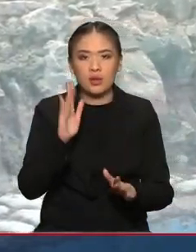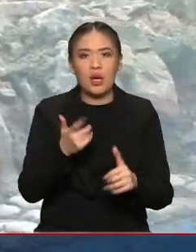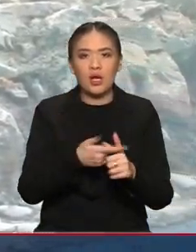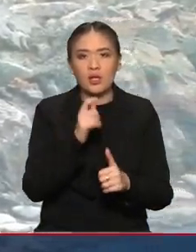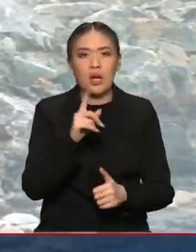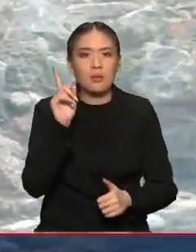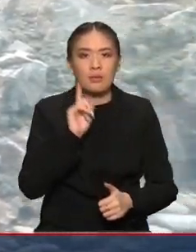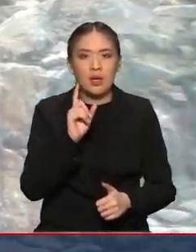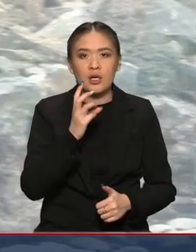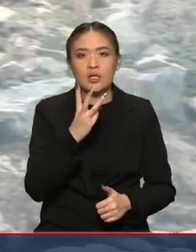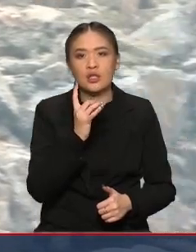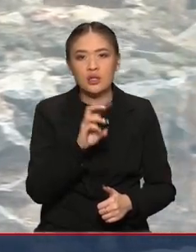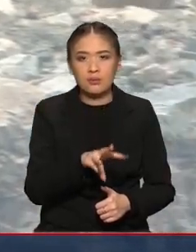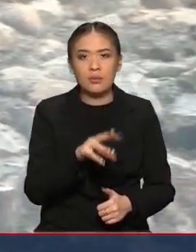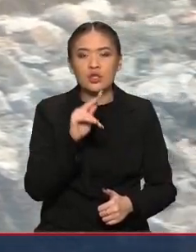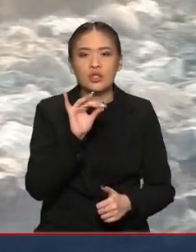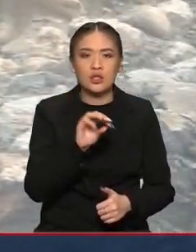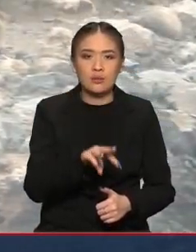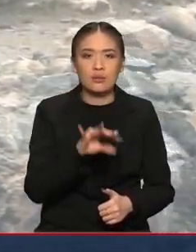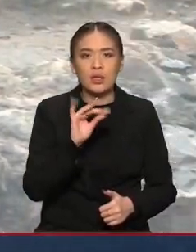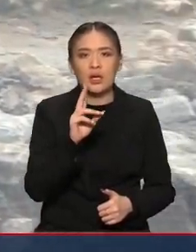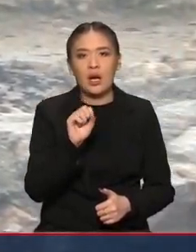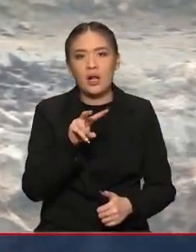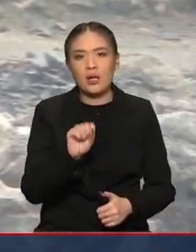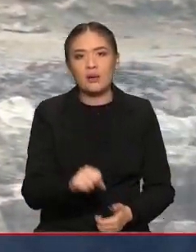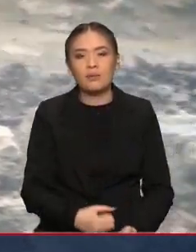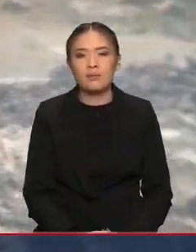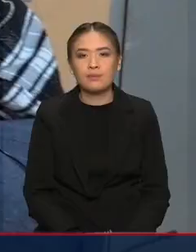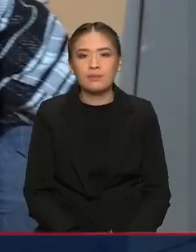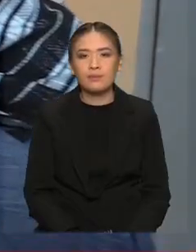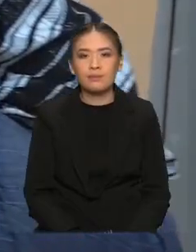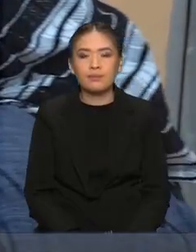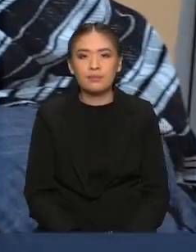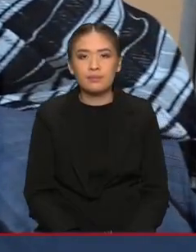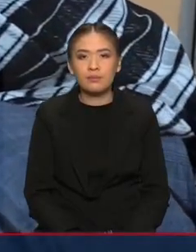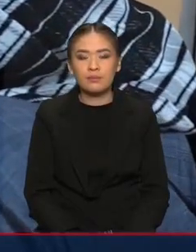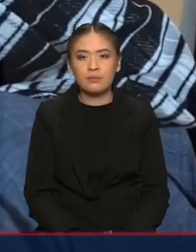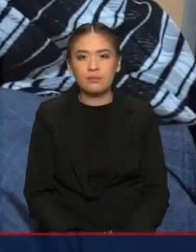же лидируют клички Шым, Чим и Кала.